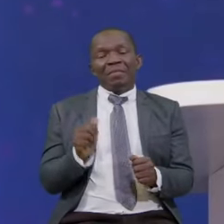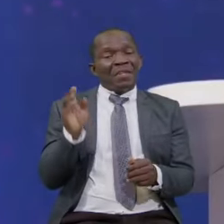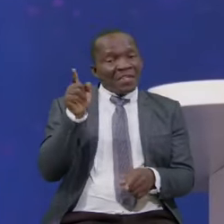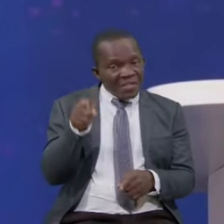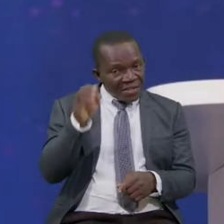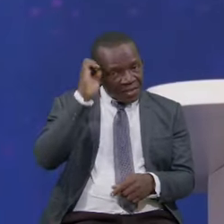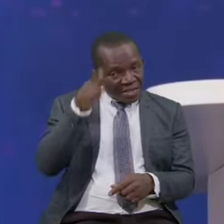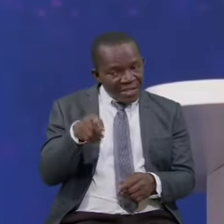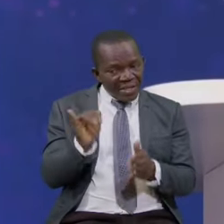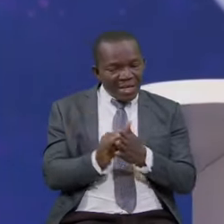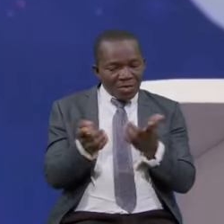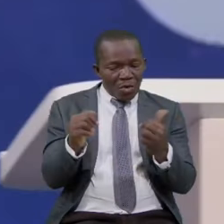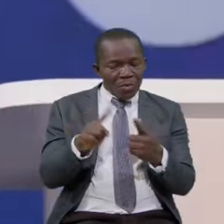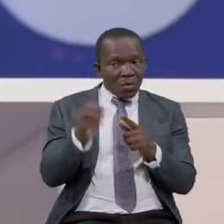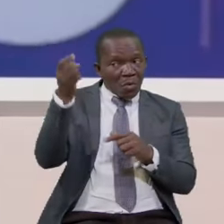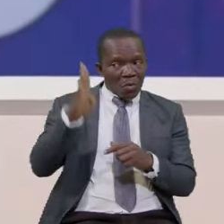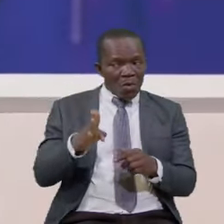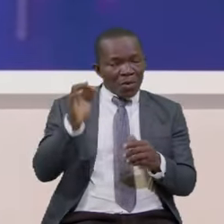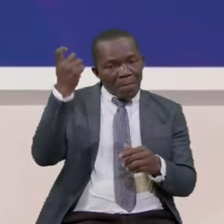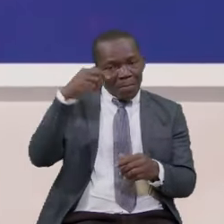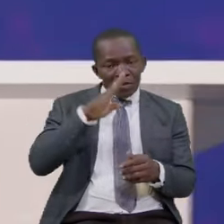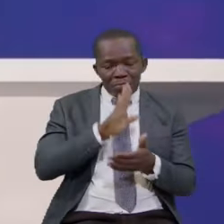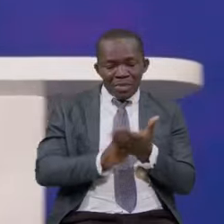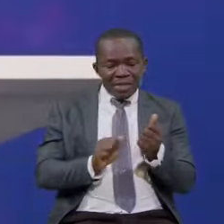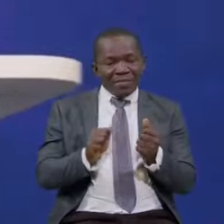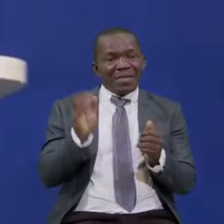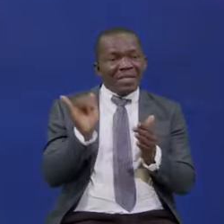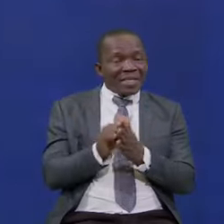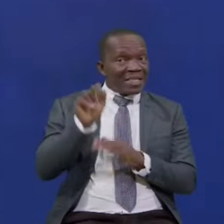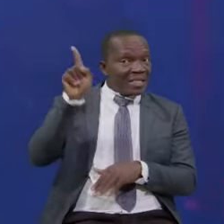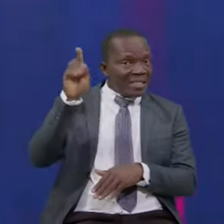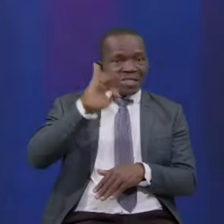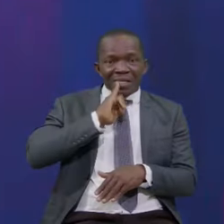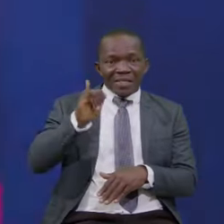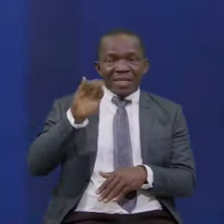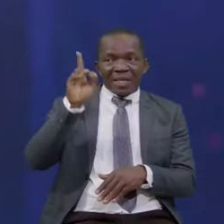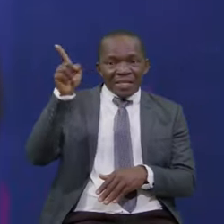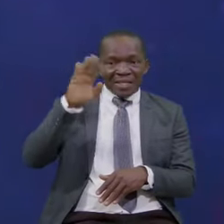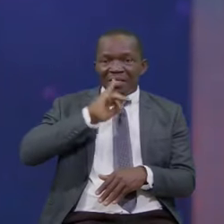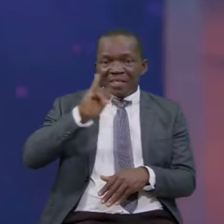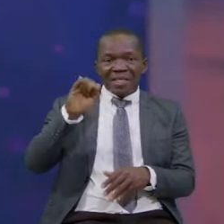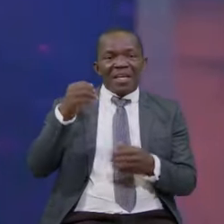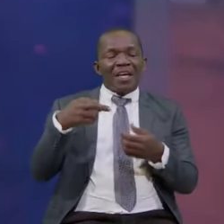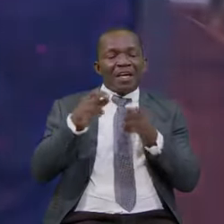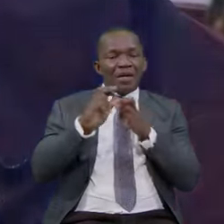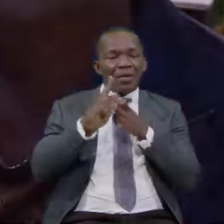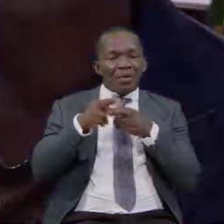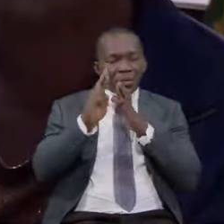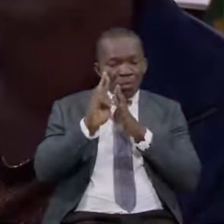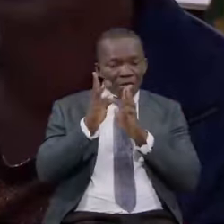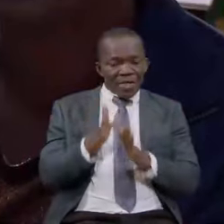qui pr de Die croire qu'il existe et qu'il est le renumérateur de ceux qui le